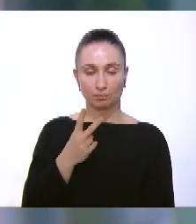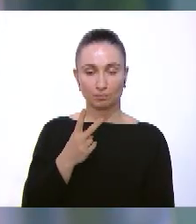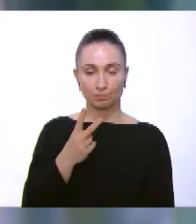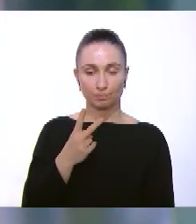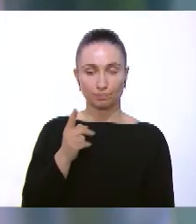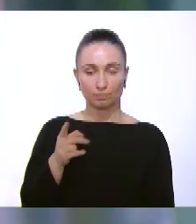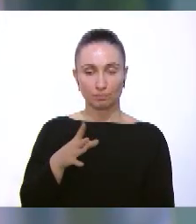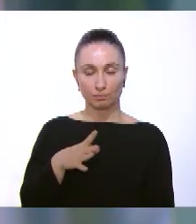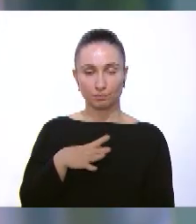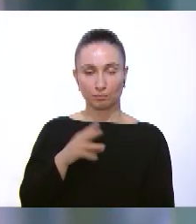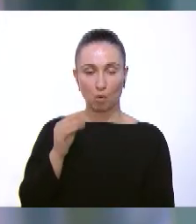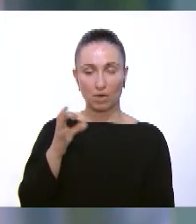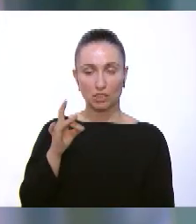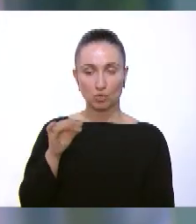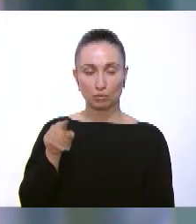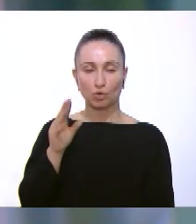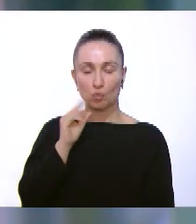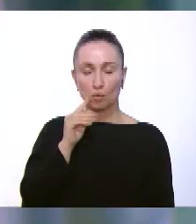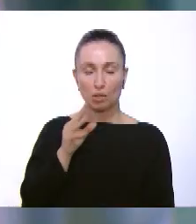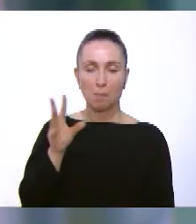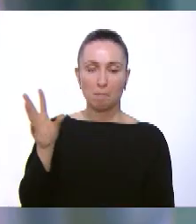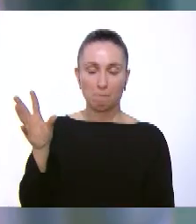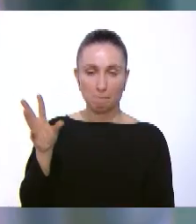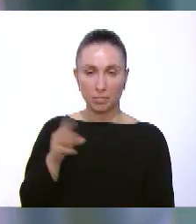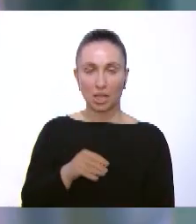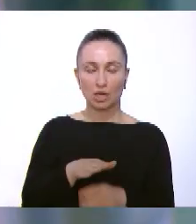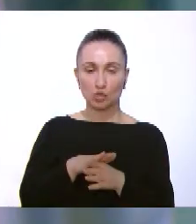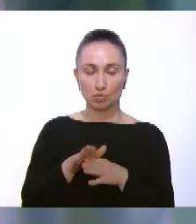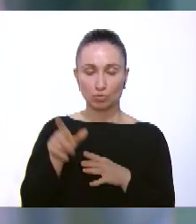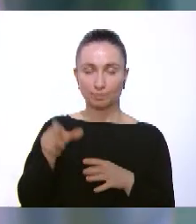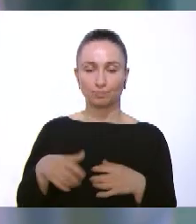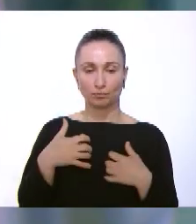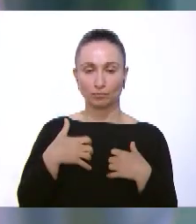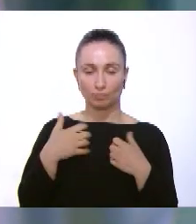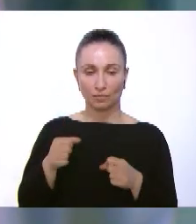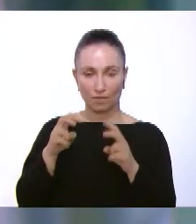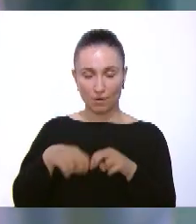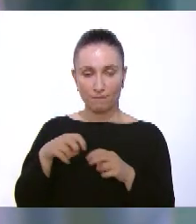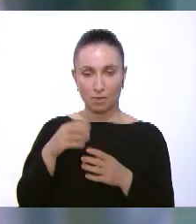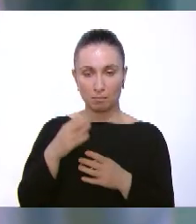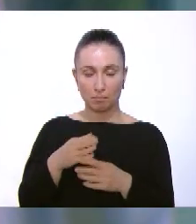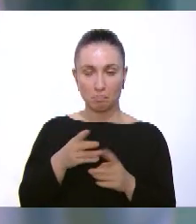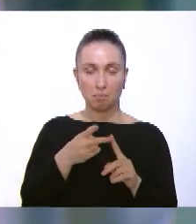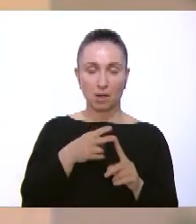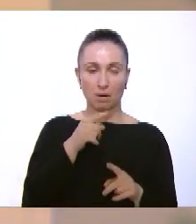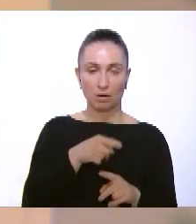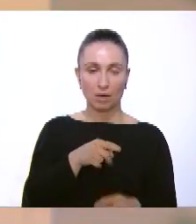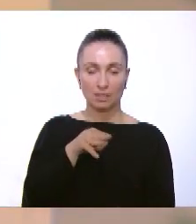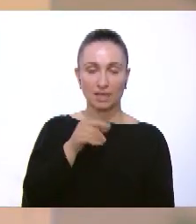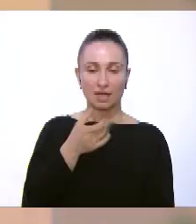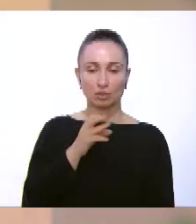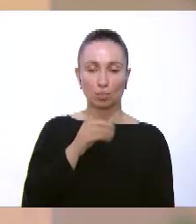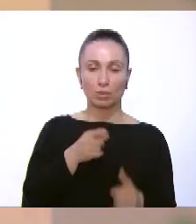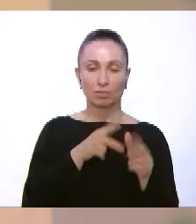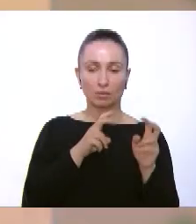არის პოპულაციური სკრინინგი, როდესაც მთელი სრული ჯანმრთელი პოპულაციის კვლევა ხდება და არის სკრინინგი ტარგეტული, ანუ